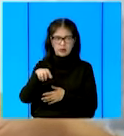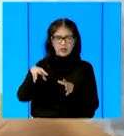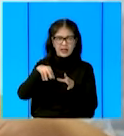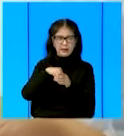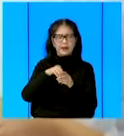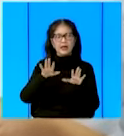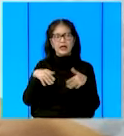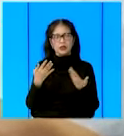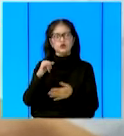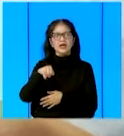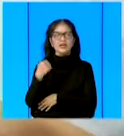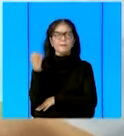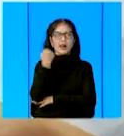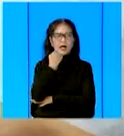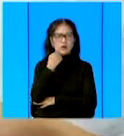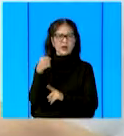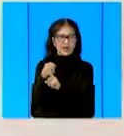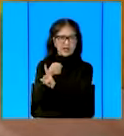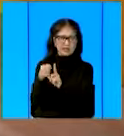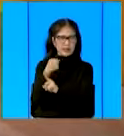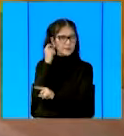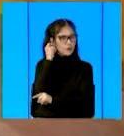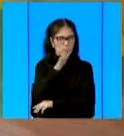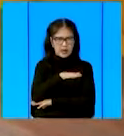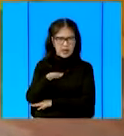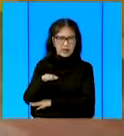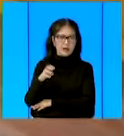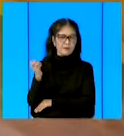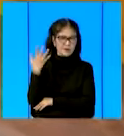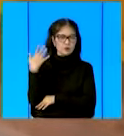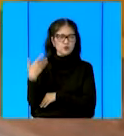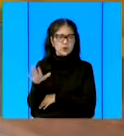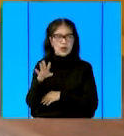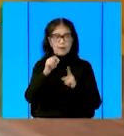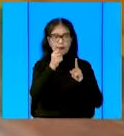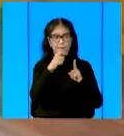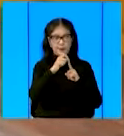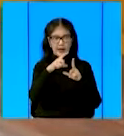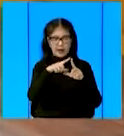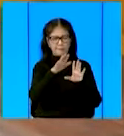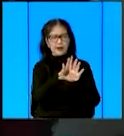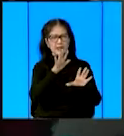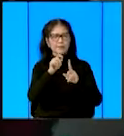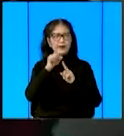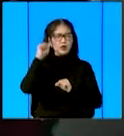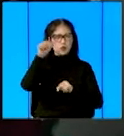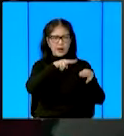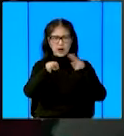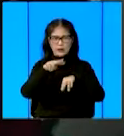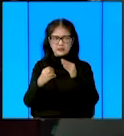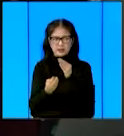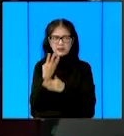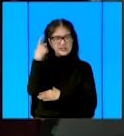maupun jadi pelaku terhadap kekerasan perempuan dan anak. RPA Partai Perindo berupaya mengawasi dan mendorong munculnya calon kepala